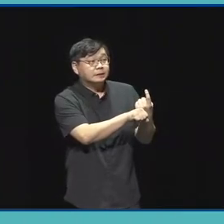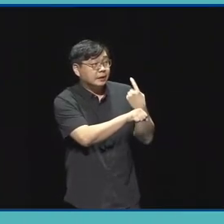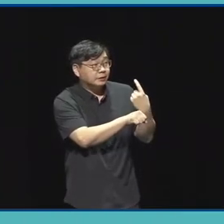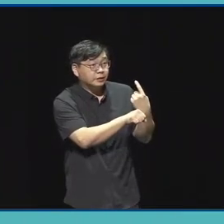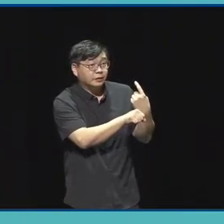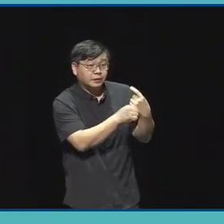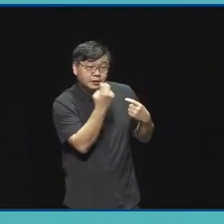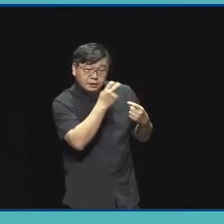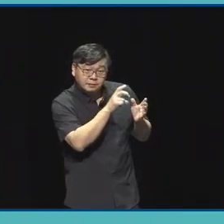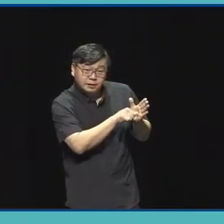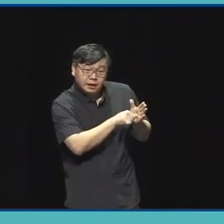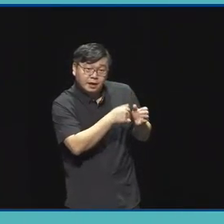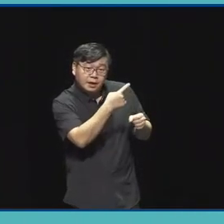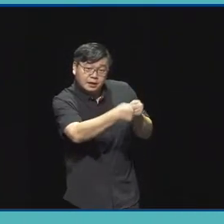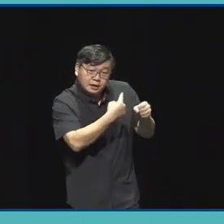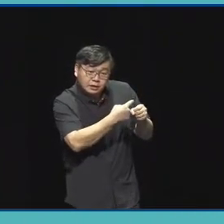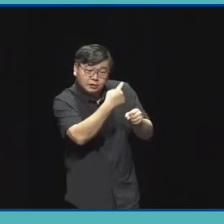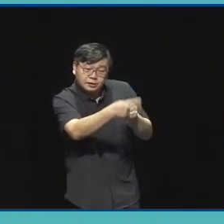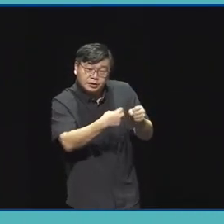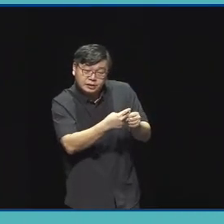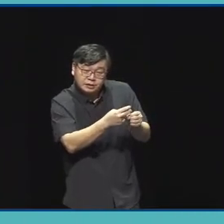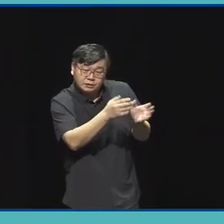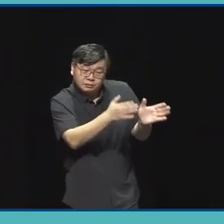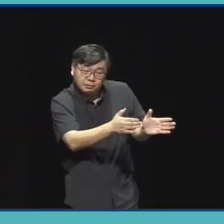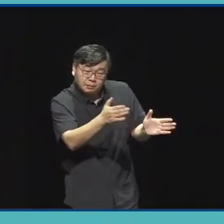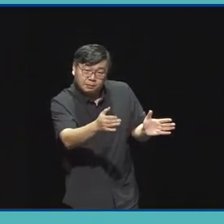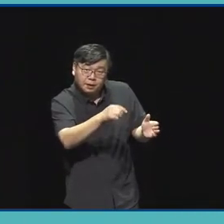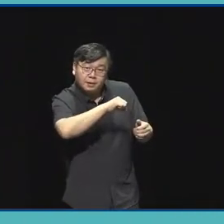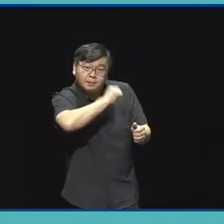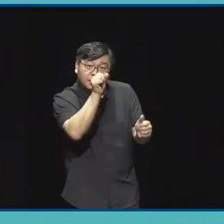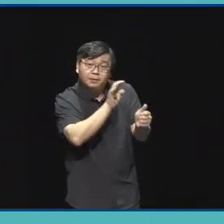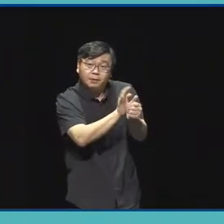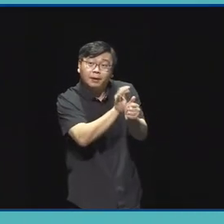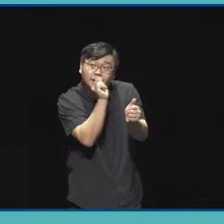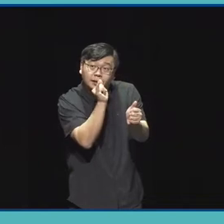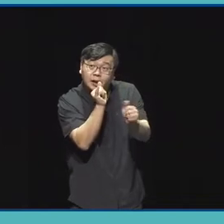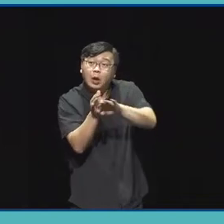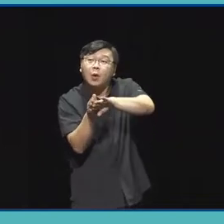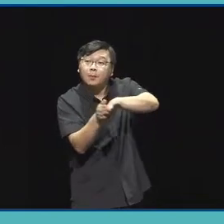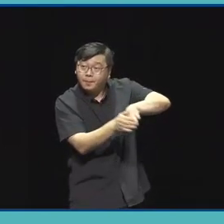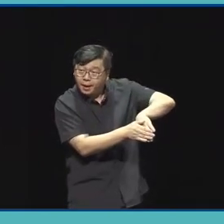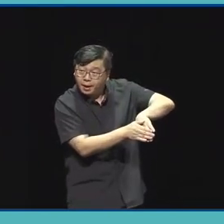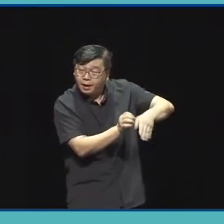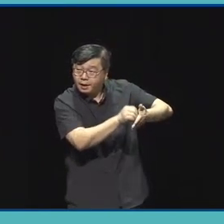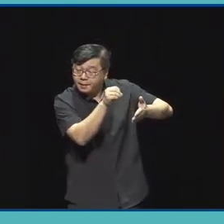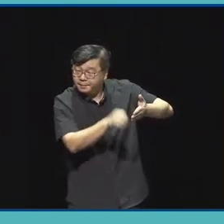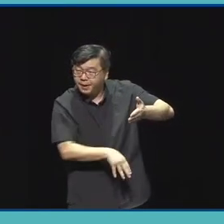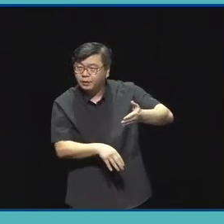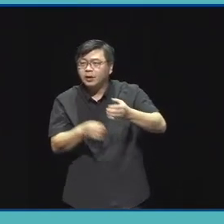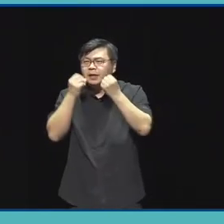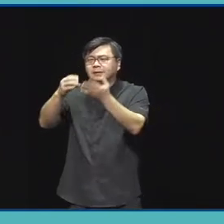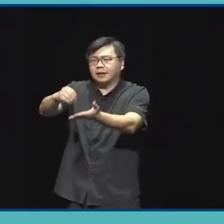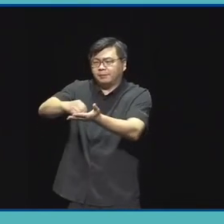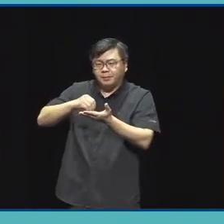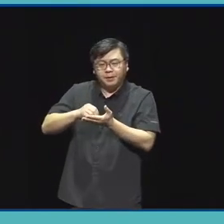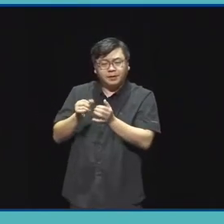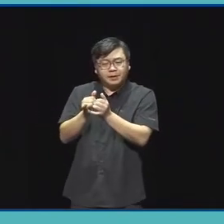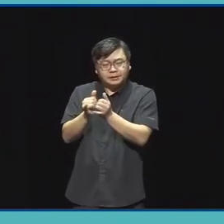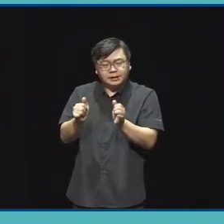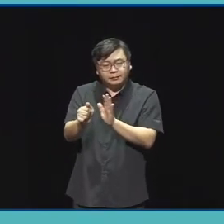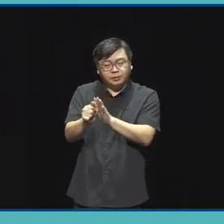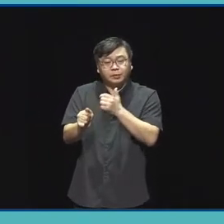선정을 했습니다 단체를 그 단체를 제외하고 신규로 한 20분 내외를 선정할 수 있도록 예산을 좀